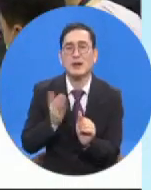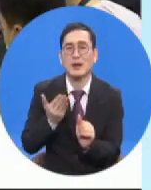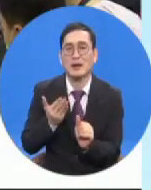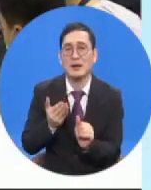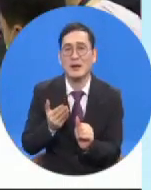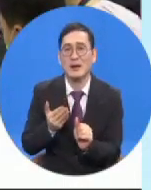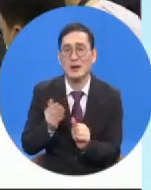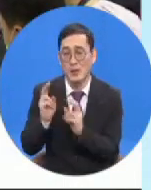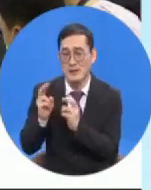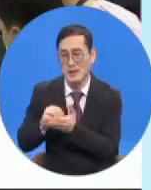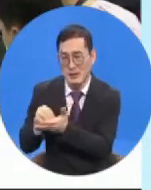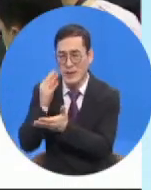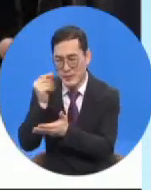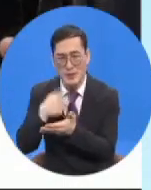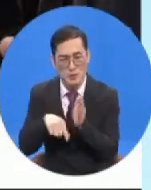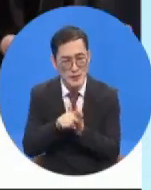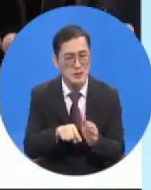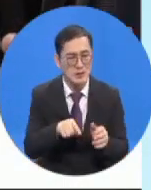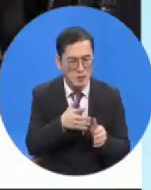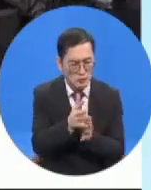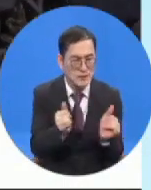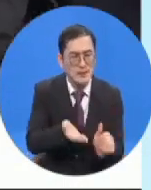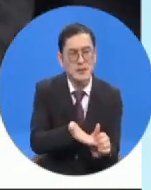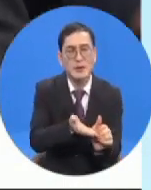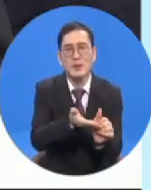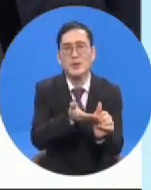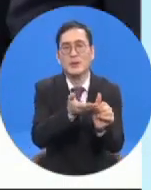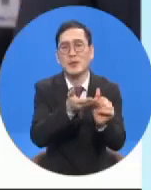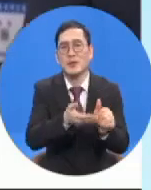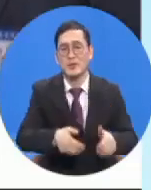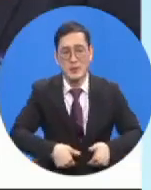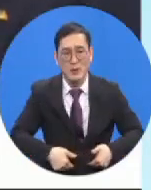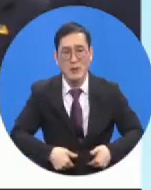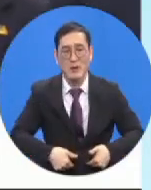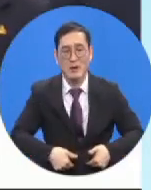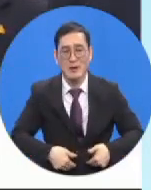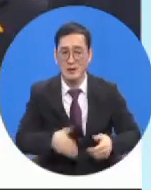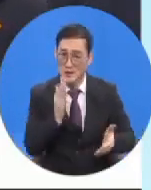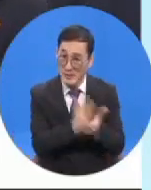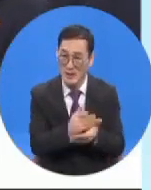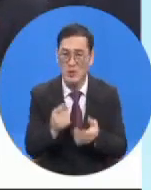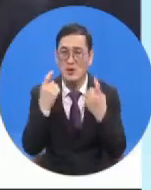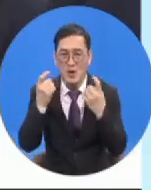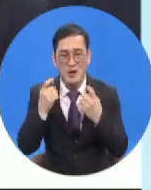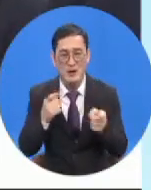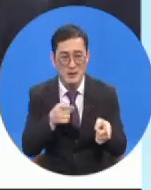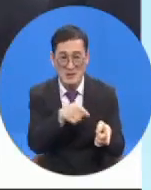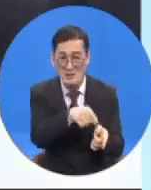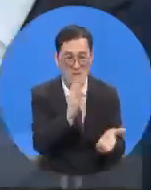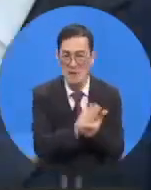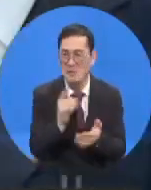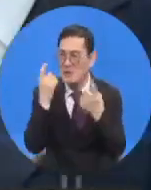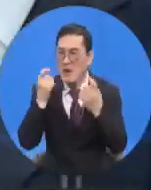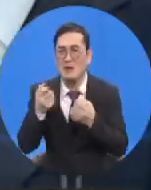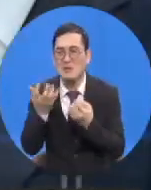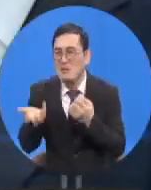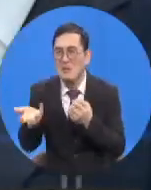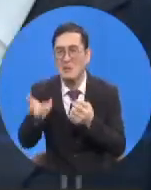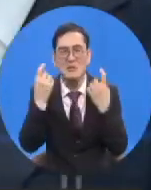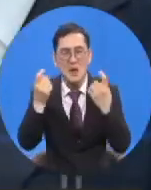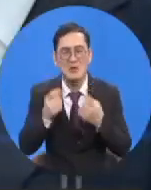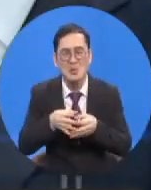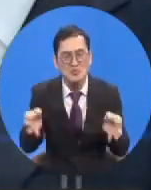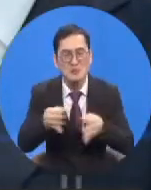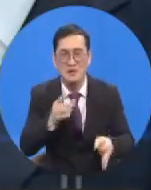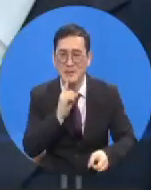어떻게 정상화시킬 것인지를 얘기해야지 저렇게 세계 여행 얘기하시면 안 되는 거죠. 알겠습니다. 일단 뭐 요즘요